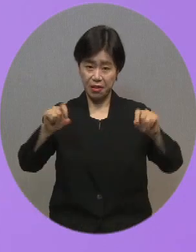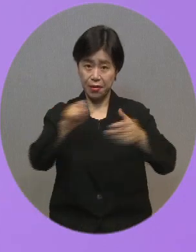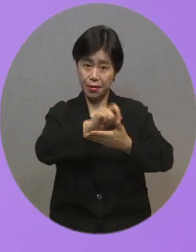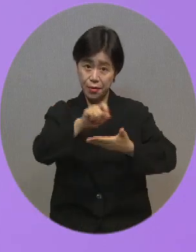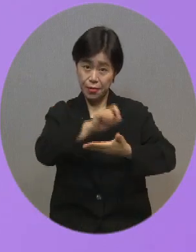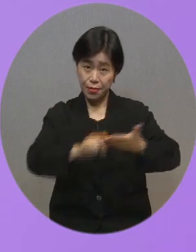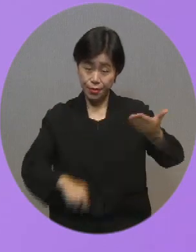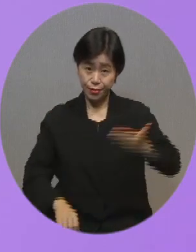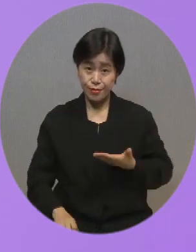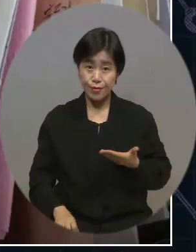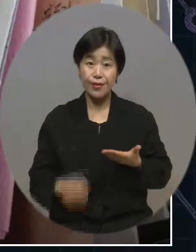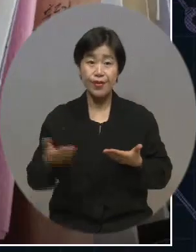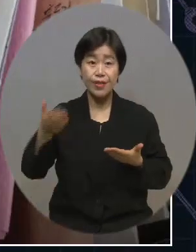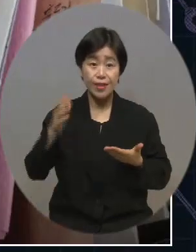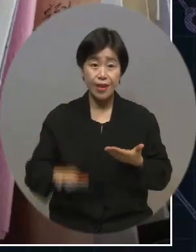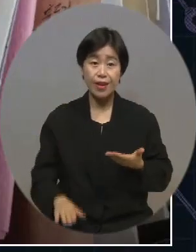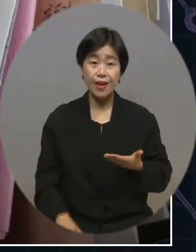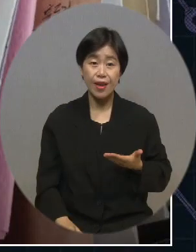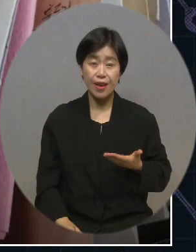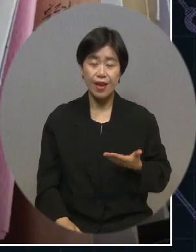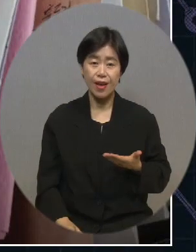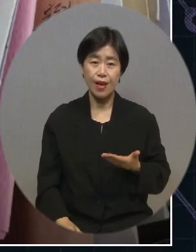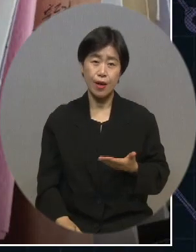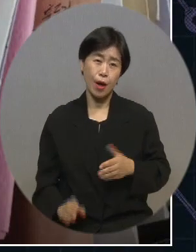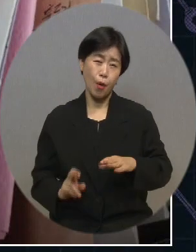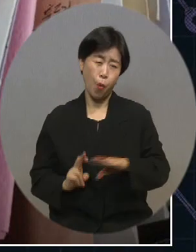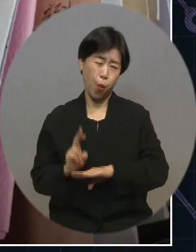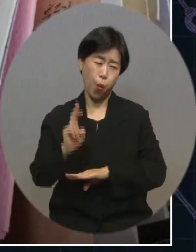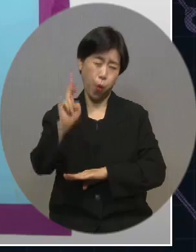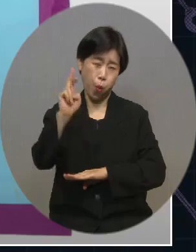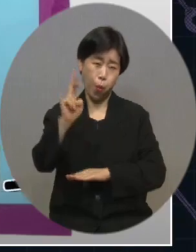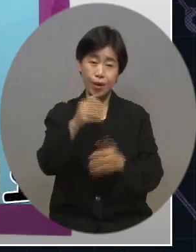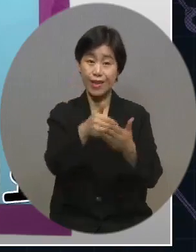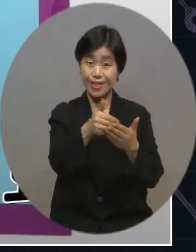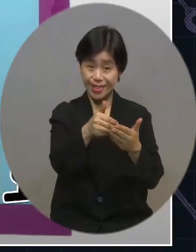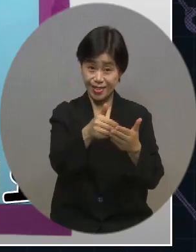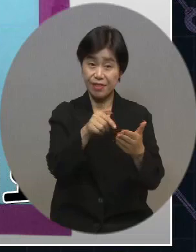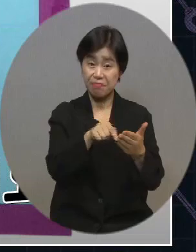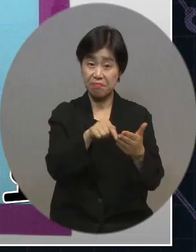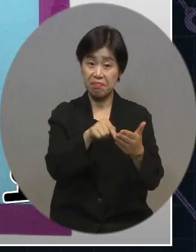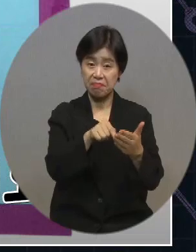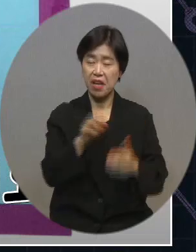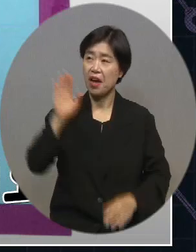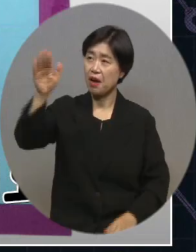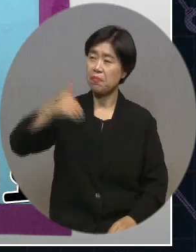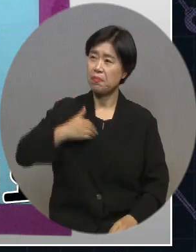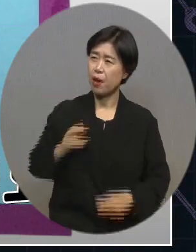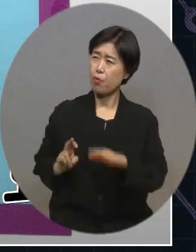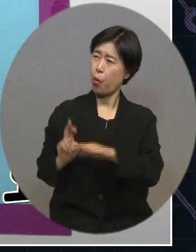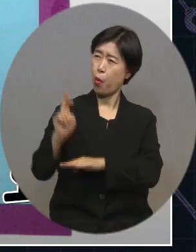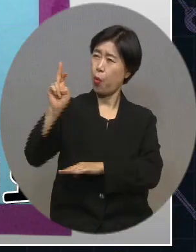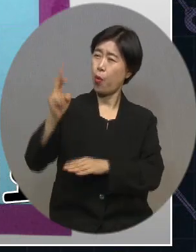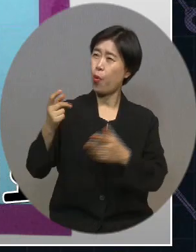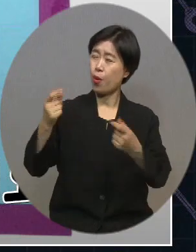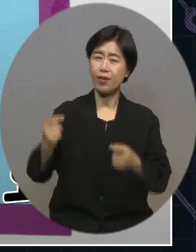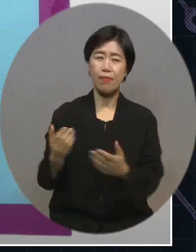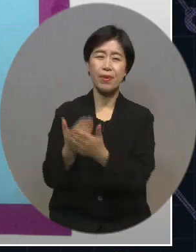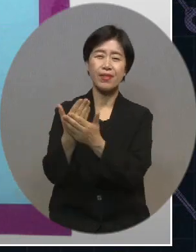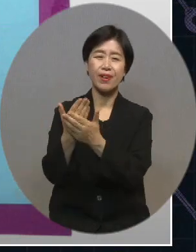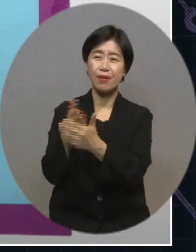일부러 그런 것 같진 않은데 로켓을 이렇게 막 그려가지고 로켓처럼 뭐 발전하는 뭐 한 해가 되십시오라고